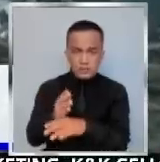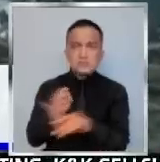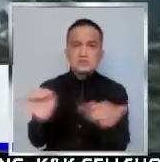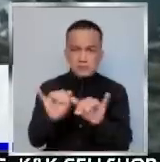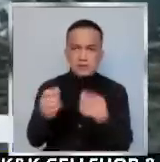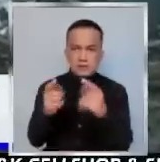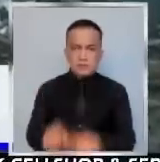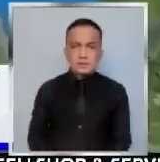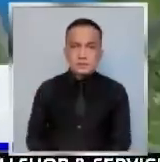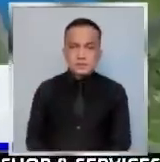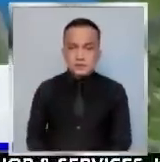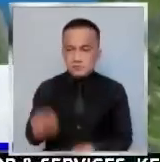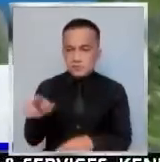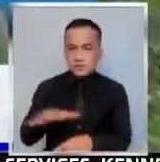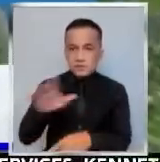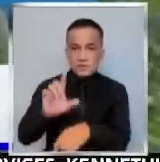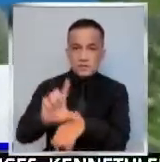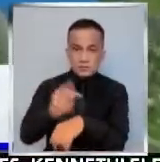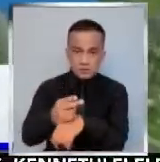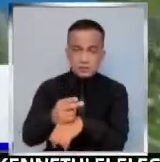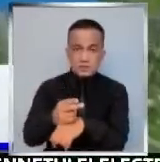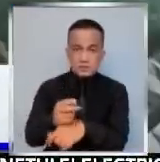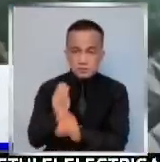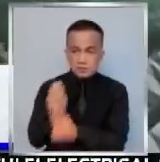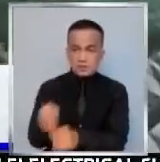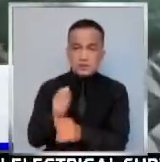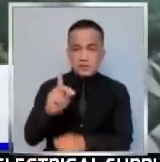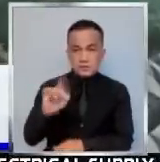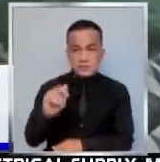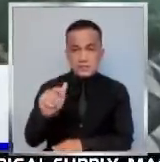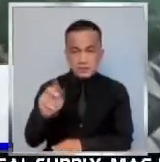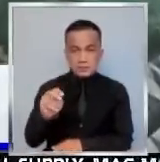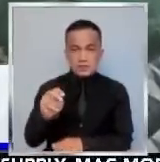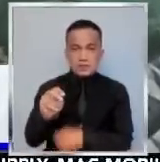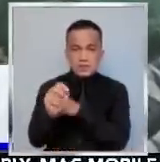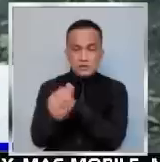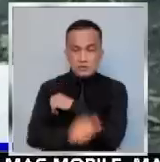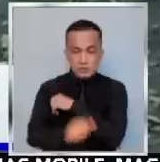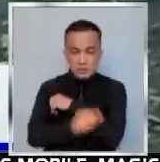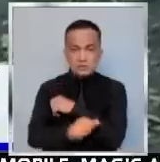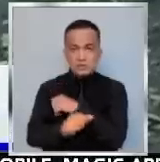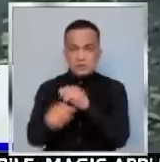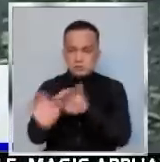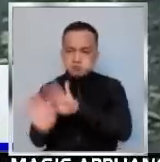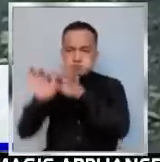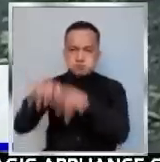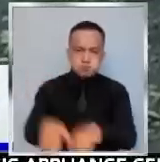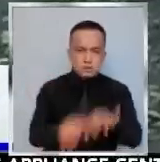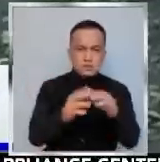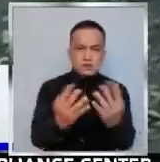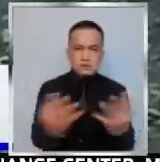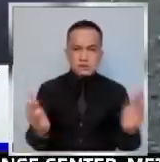Hindi rin nakaligtas ang kabuhayan ng ilang mangingisda sa Dingalan, Aurora. Sa lakas kasi ng mga naglalakihang alon, nawasak ang kanilang mga